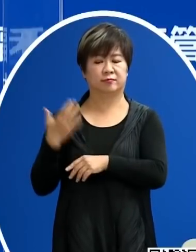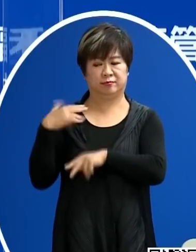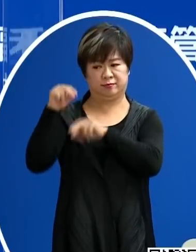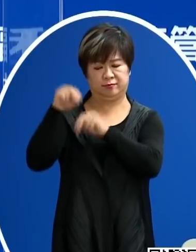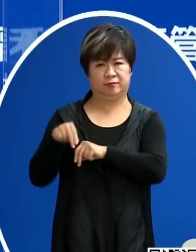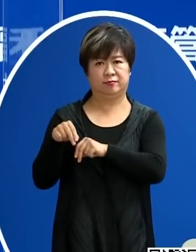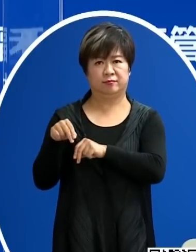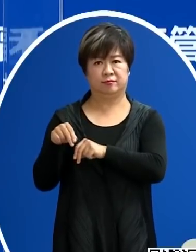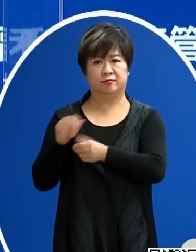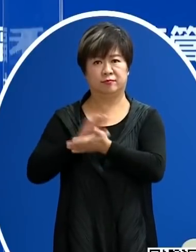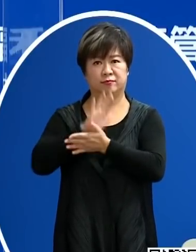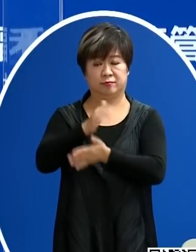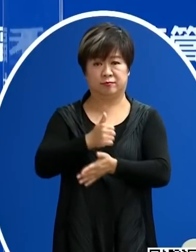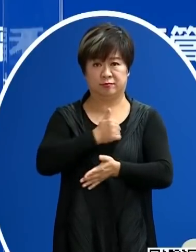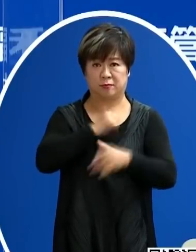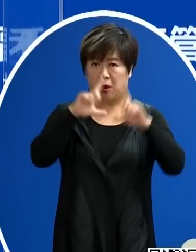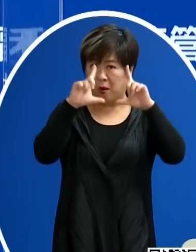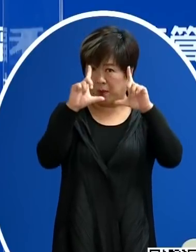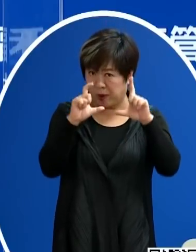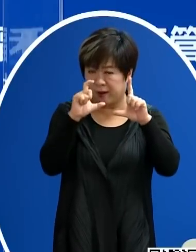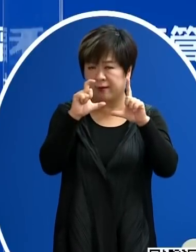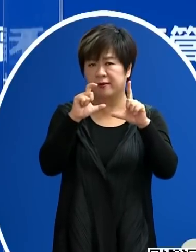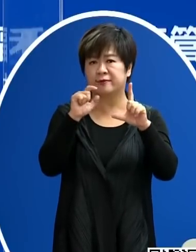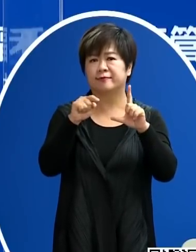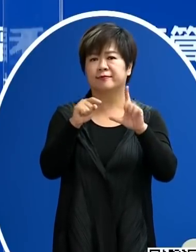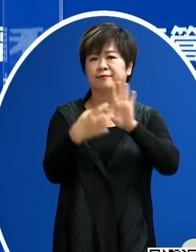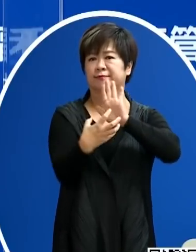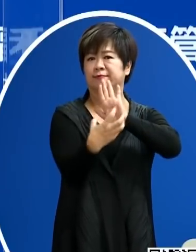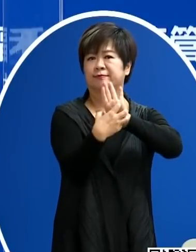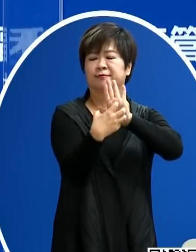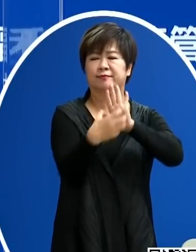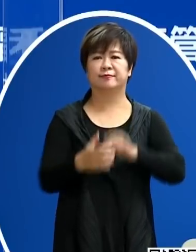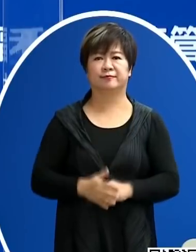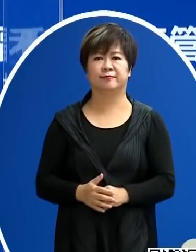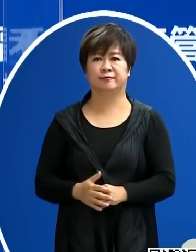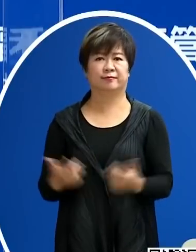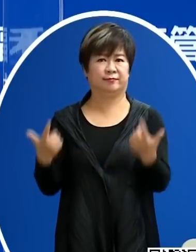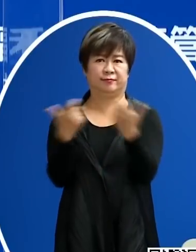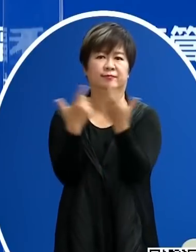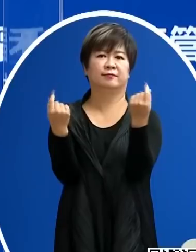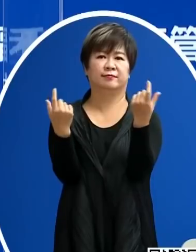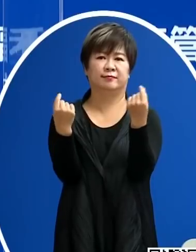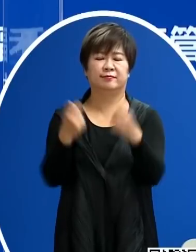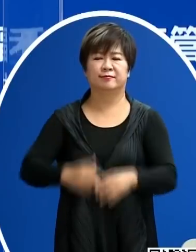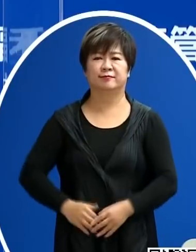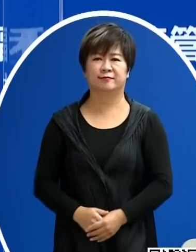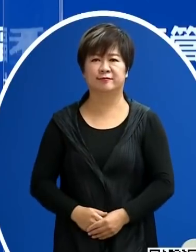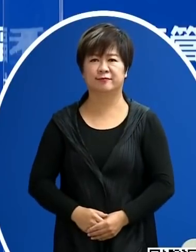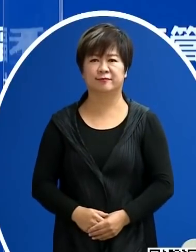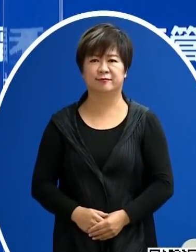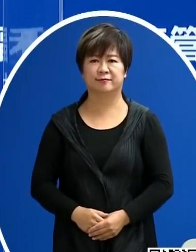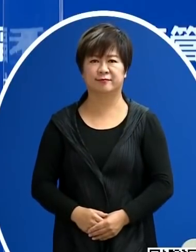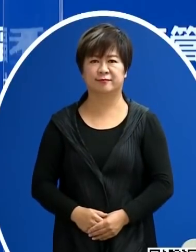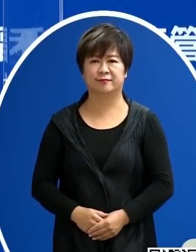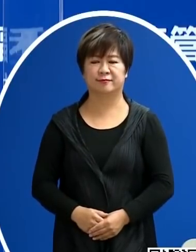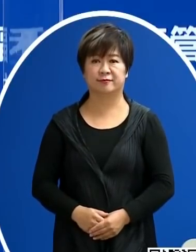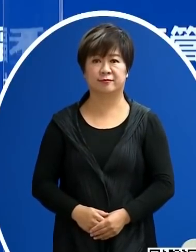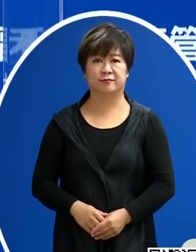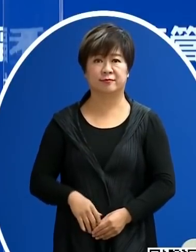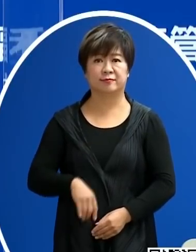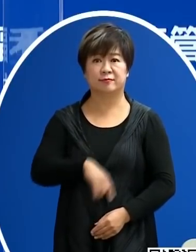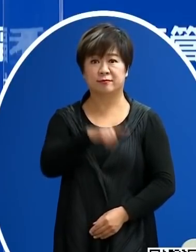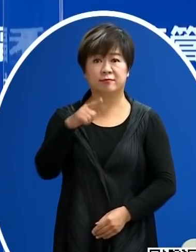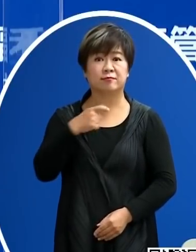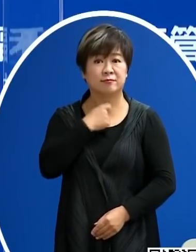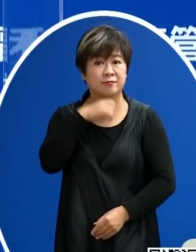子，那这是实际的我们拍摄下来的样子哈，那这是相符合的，好，那等媒体有兴趣我